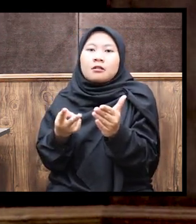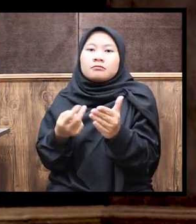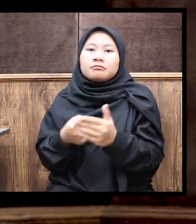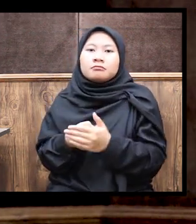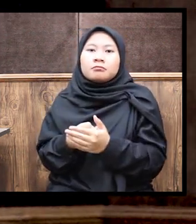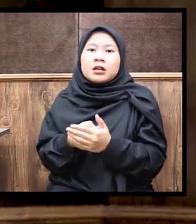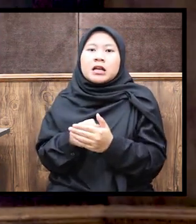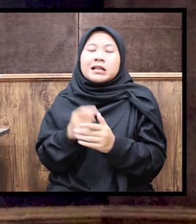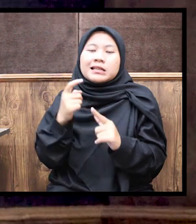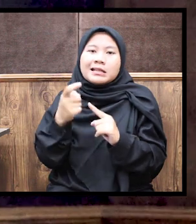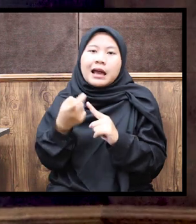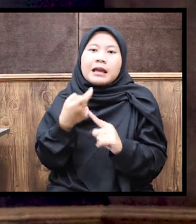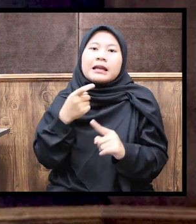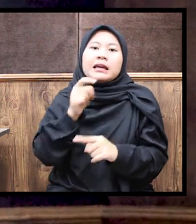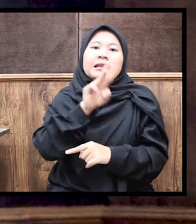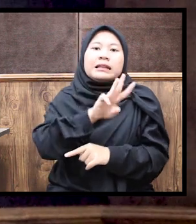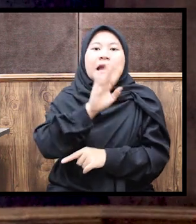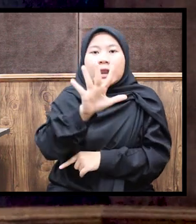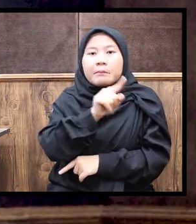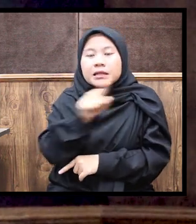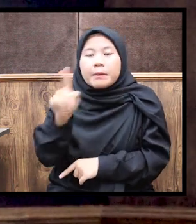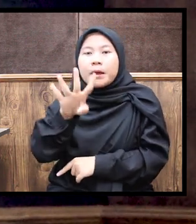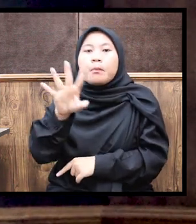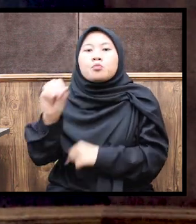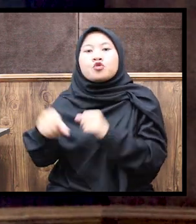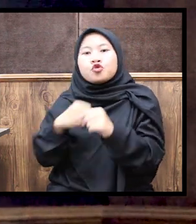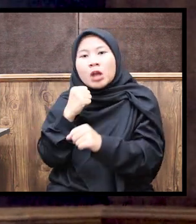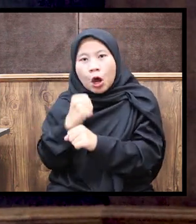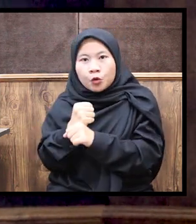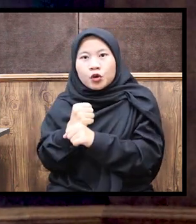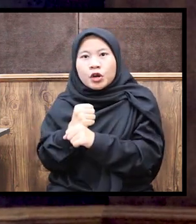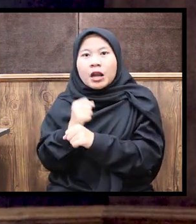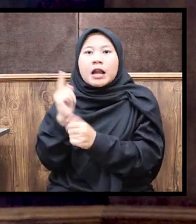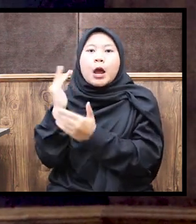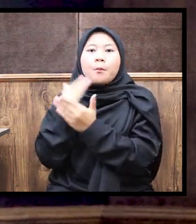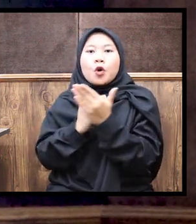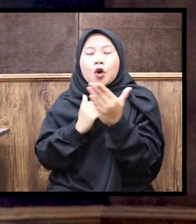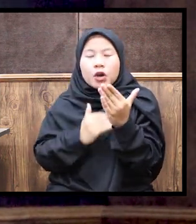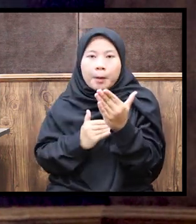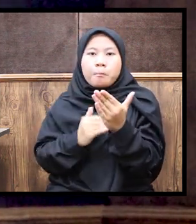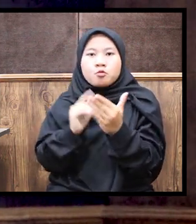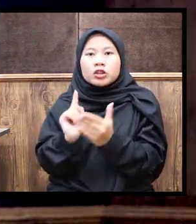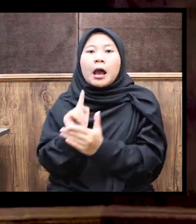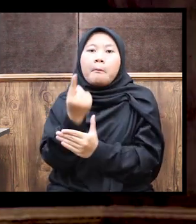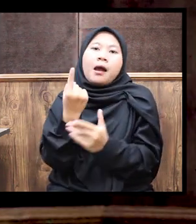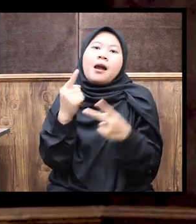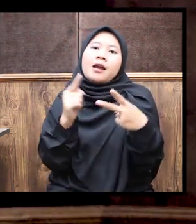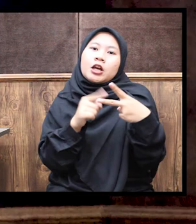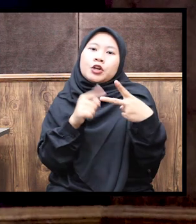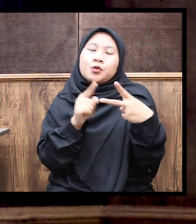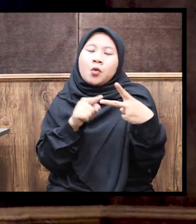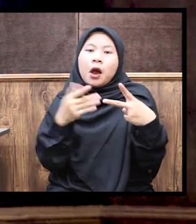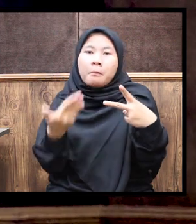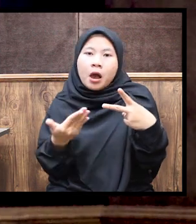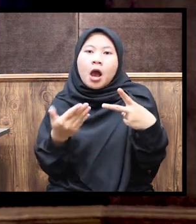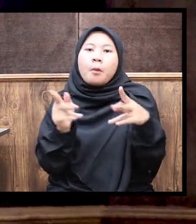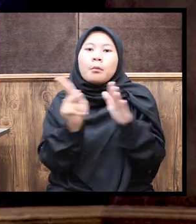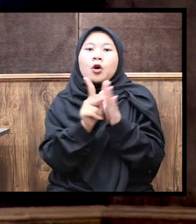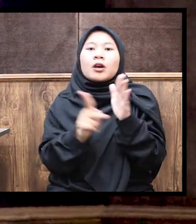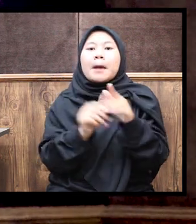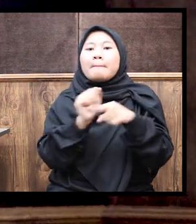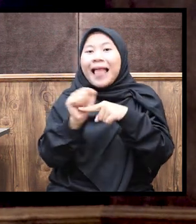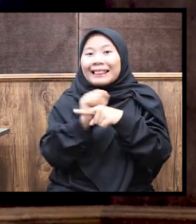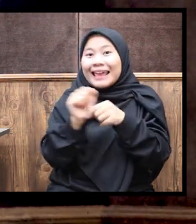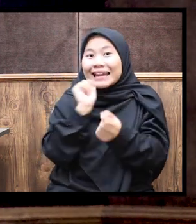kerja di usia 35 sampai 40 tahun kemudian program prioritas yang kedua adalah program pelatihan pelatihan kerja program